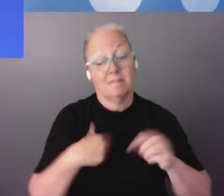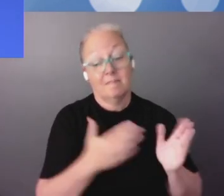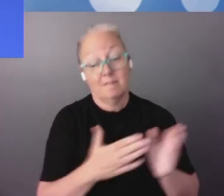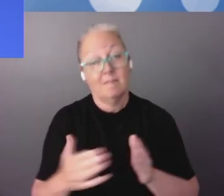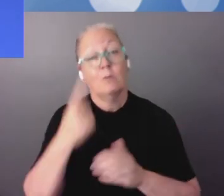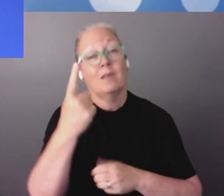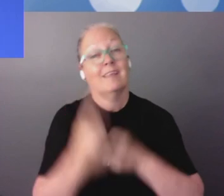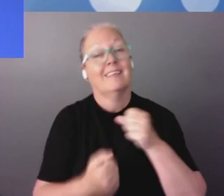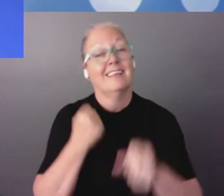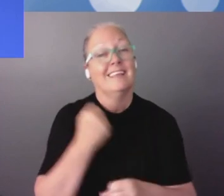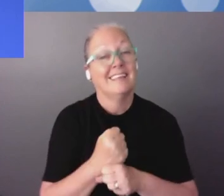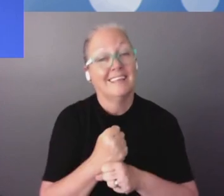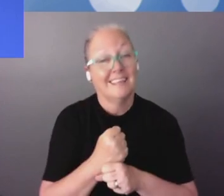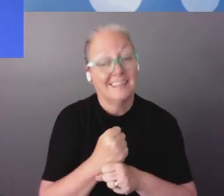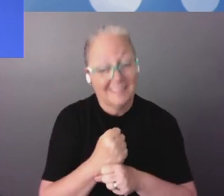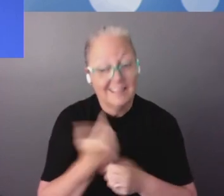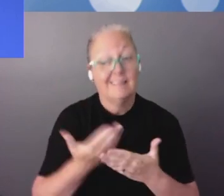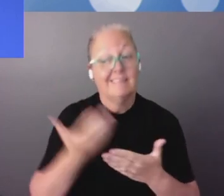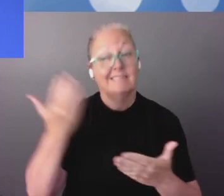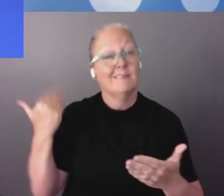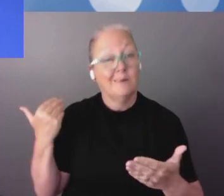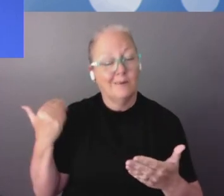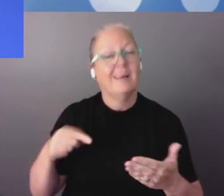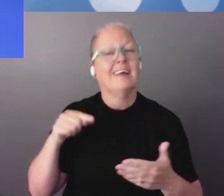多么瘟疫给我们造成多大的